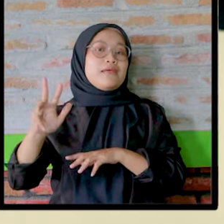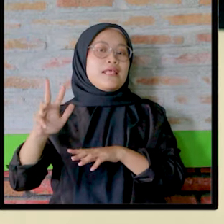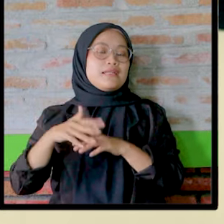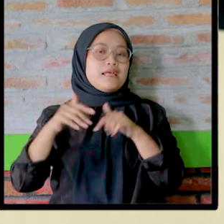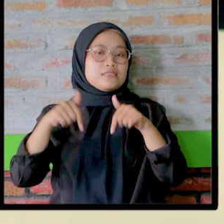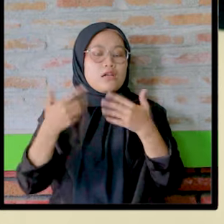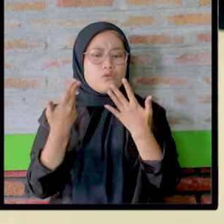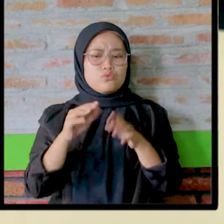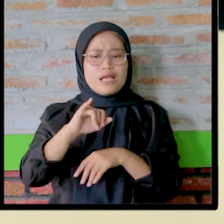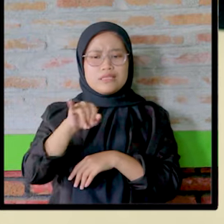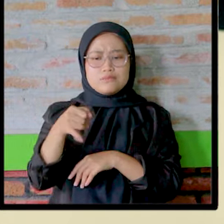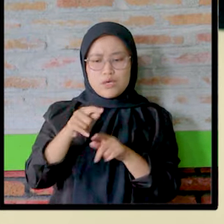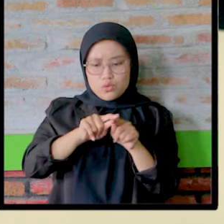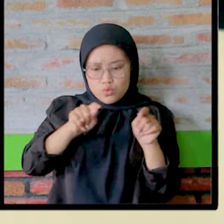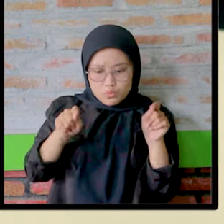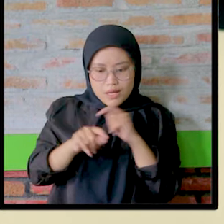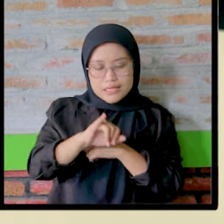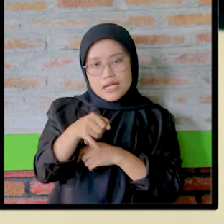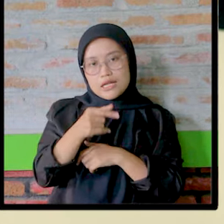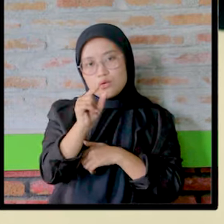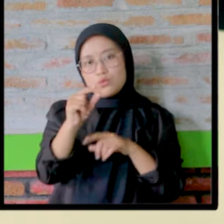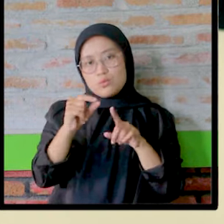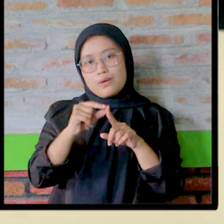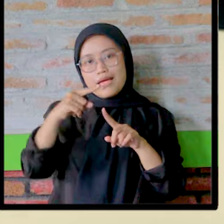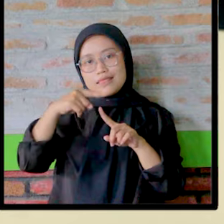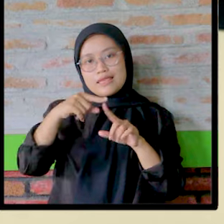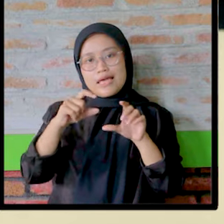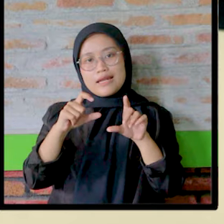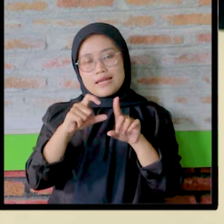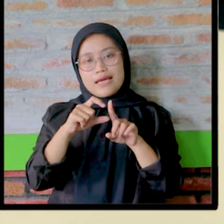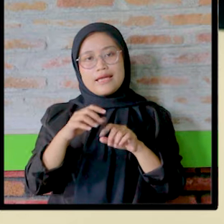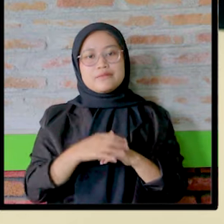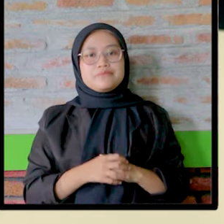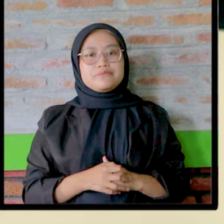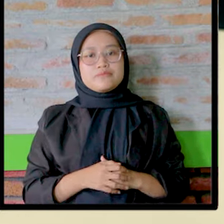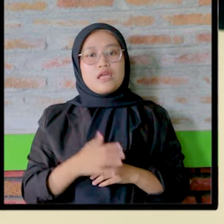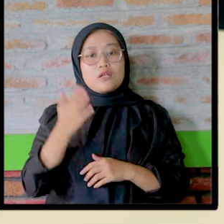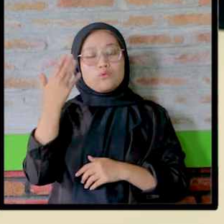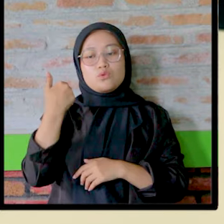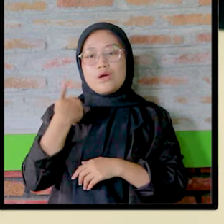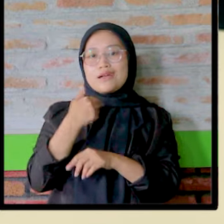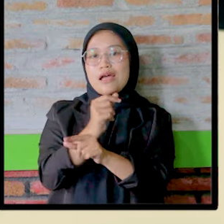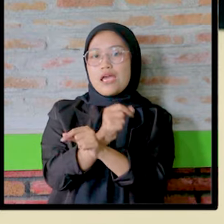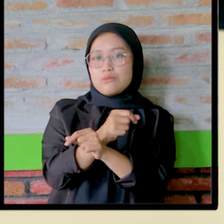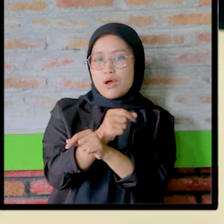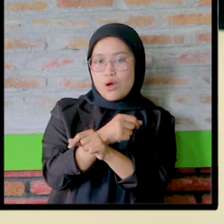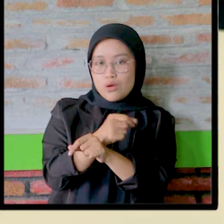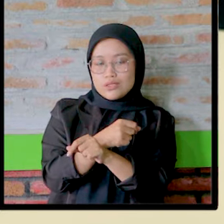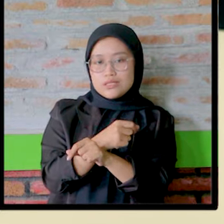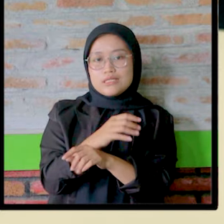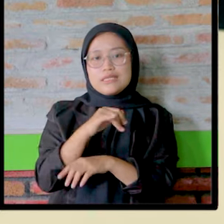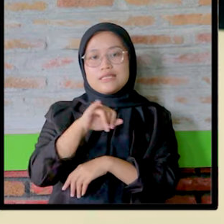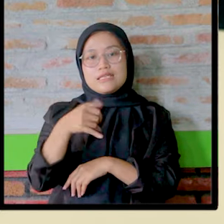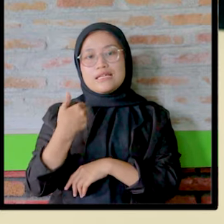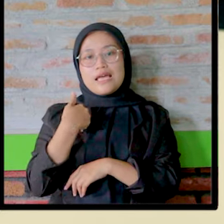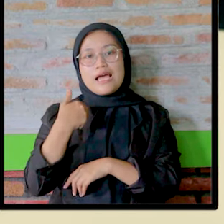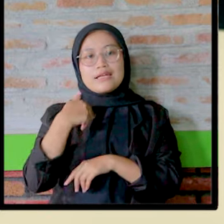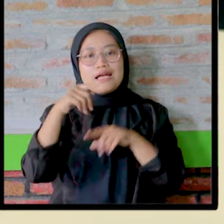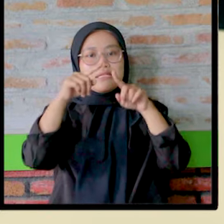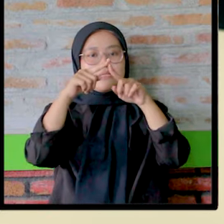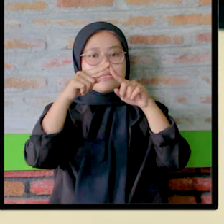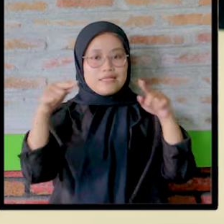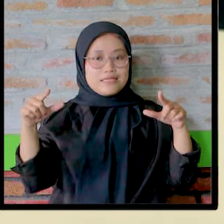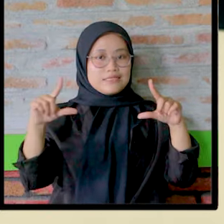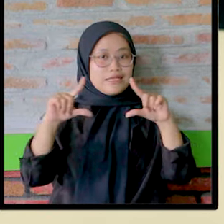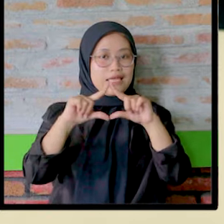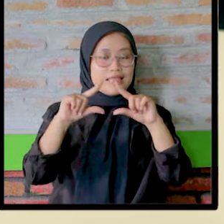UPTD dulu kan kami sifatnya bisa konsorsium bisa jaring kita ada muu gitu kan Segitiga Emas lah ada aparat penegak hukum